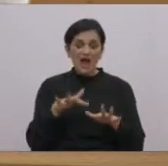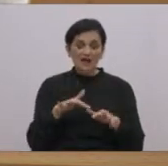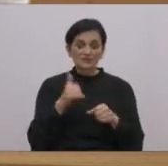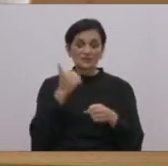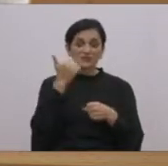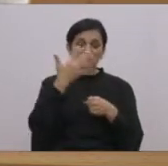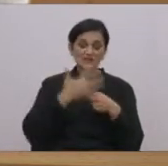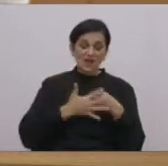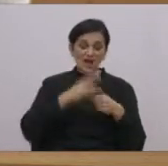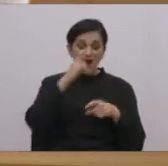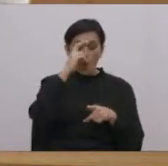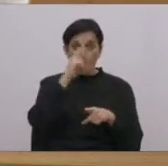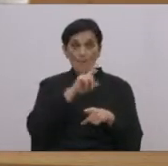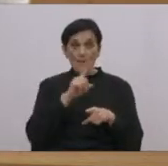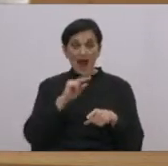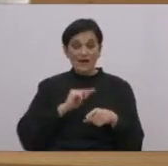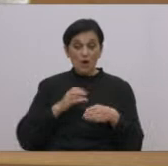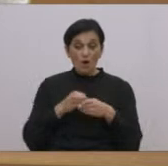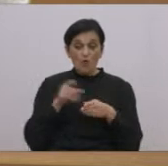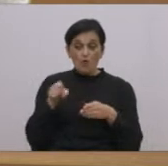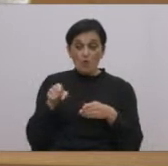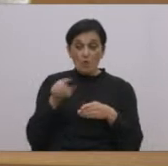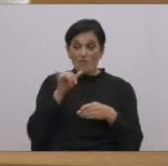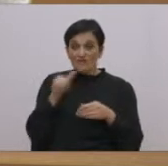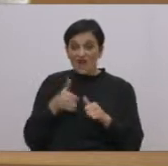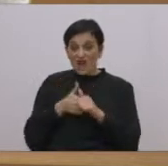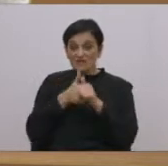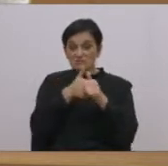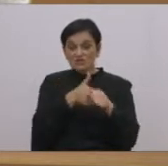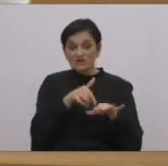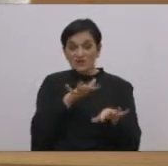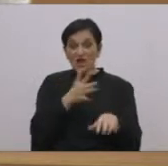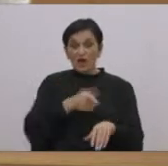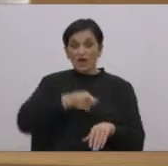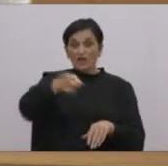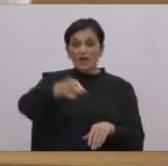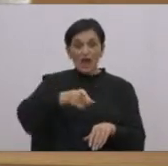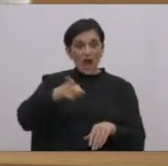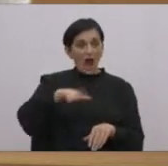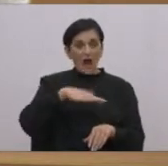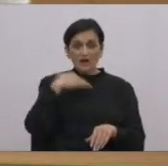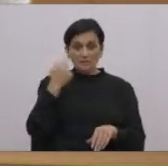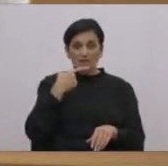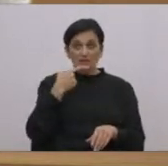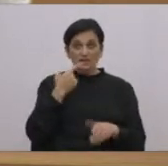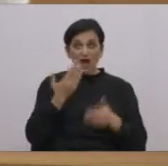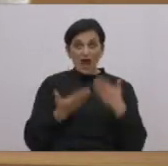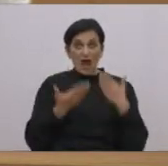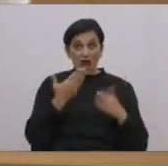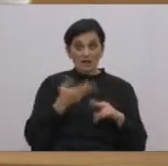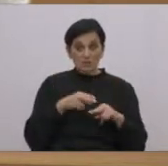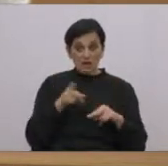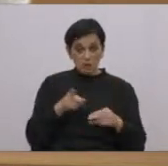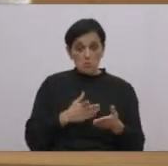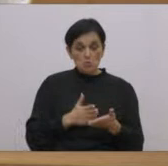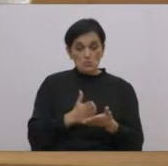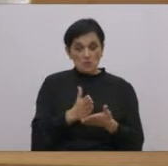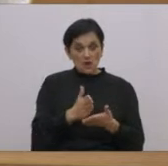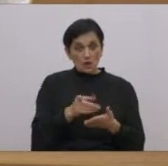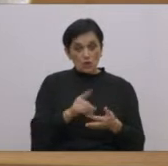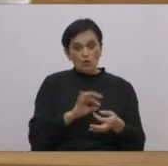ხელისუფლება, მაგრამ აი კომპანია ვერ მიყვება ხოლმე საქმეს, ხელის გაშვერა არ მინდა, მაგრამ ალბათ ამ მიმართულებითაც რაღაც